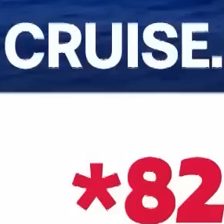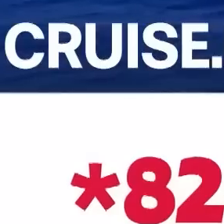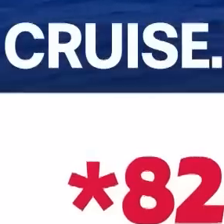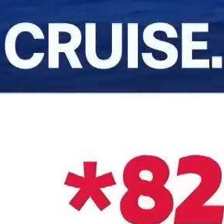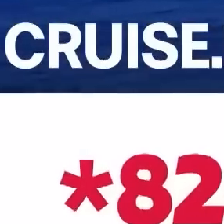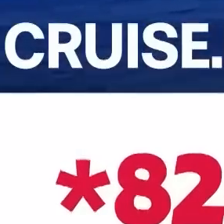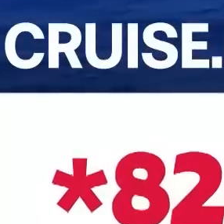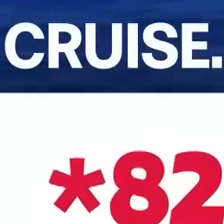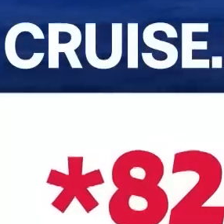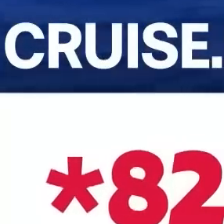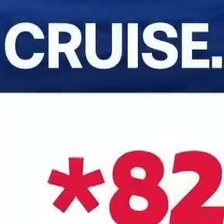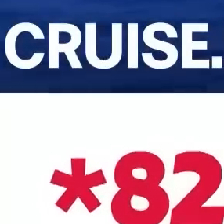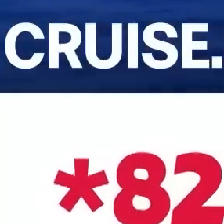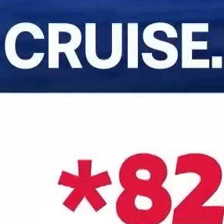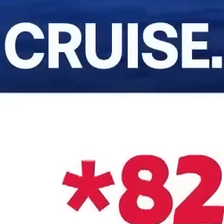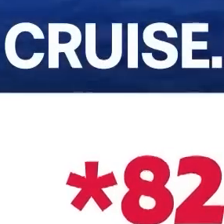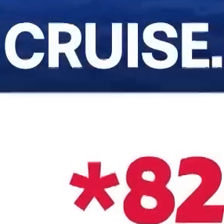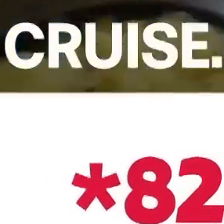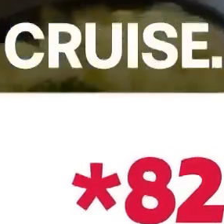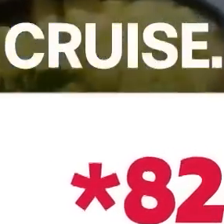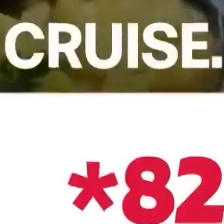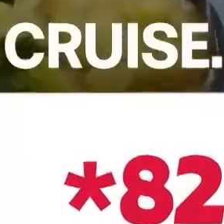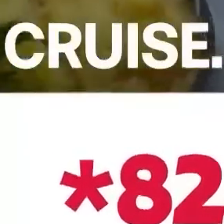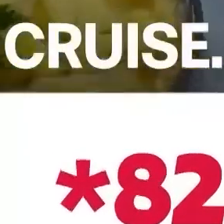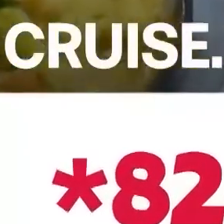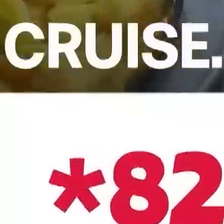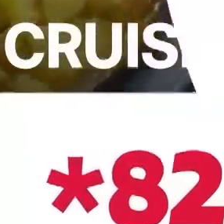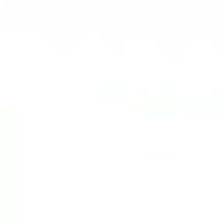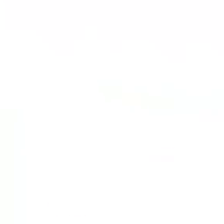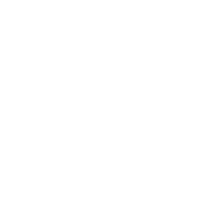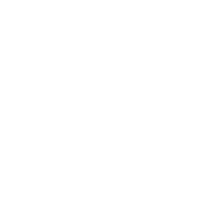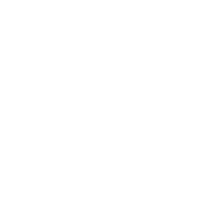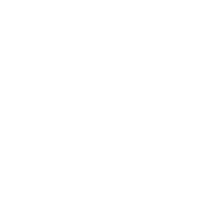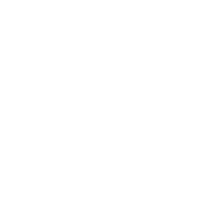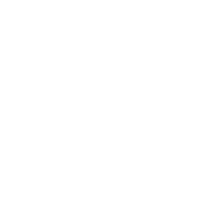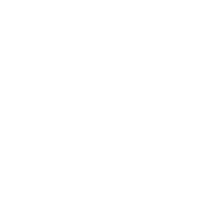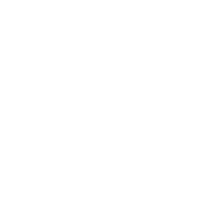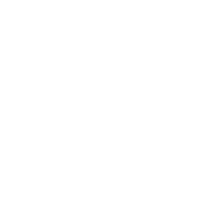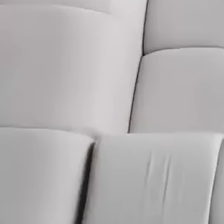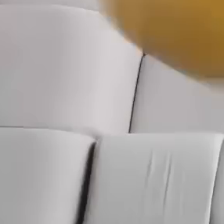טורנדו. הפלגות מחיפה לאירופה בפנסיון מלא עם מנו ספנות.